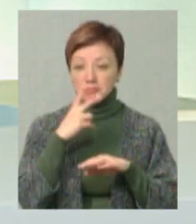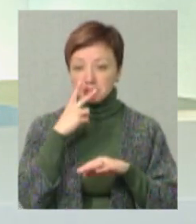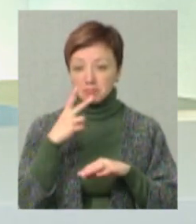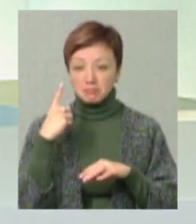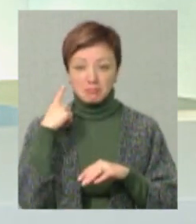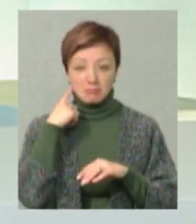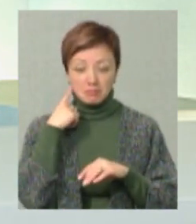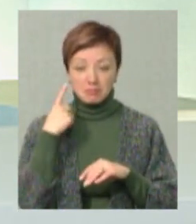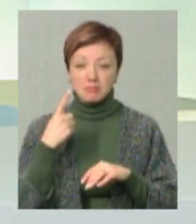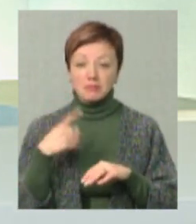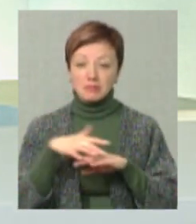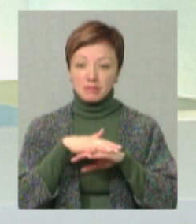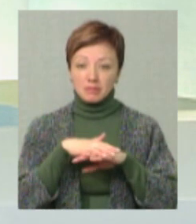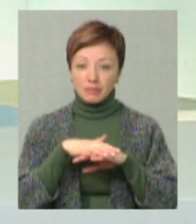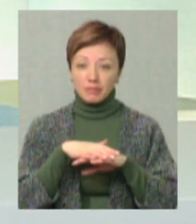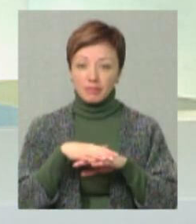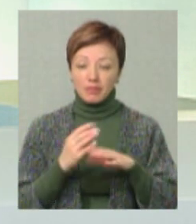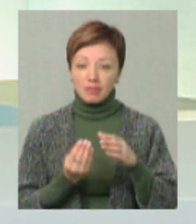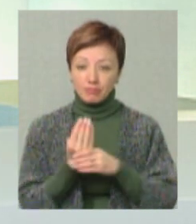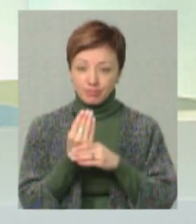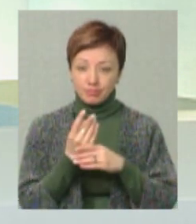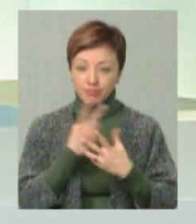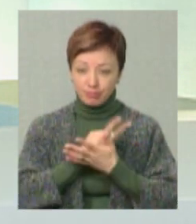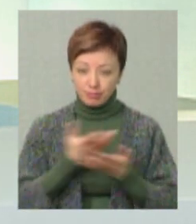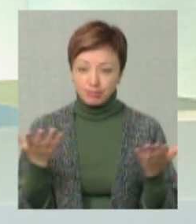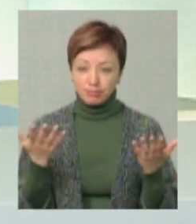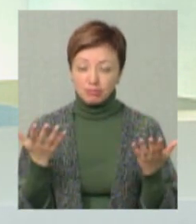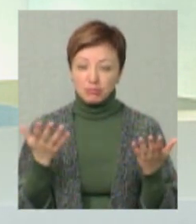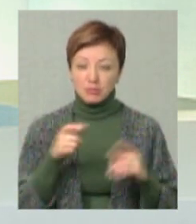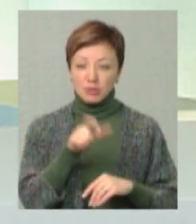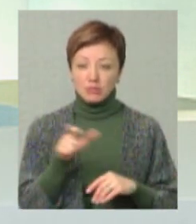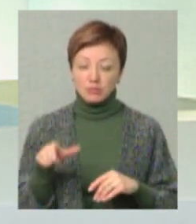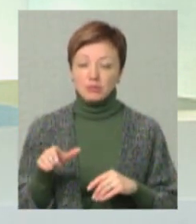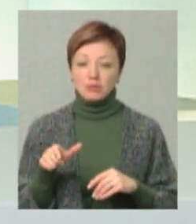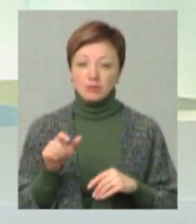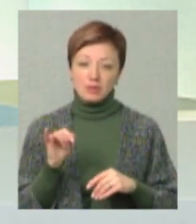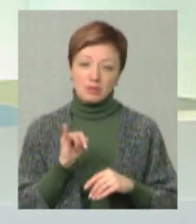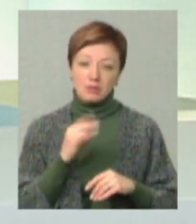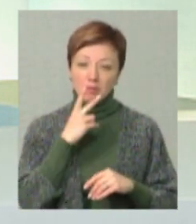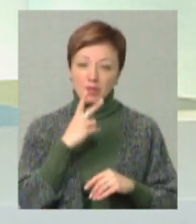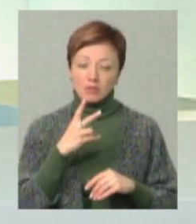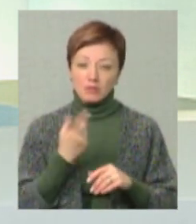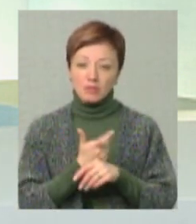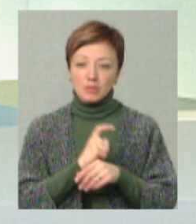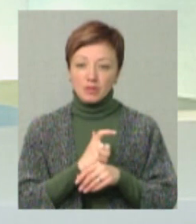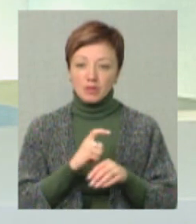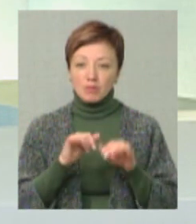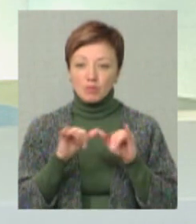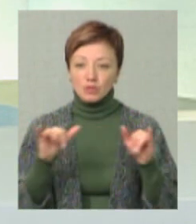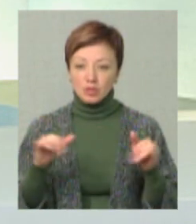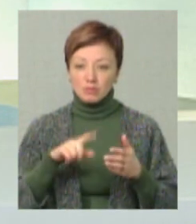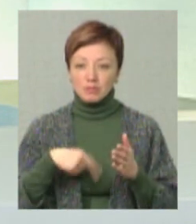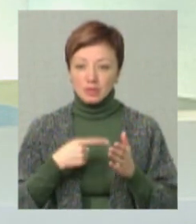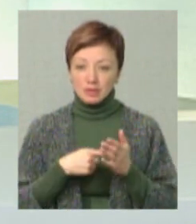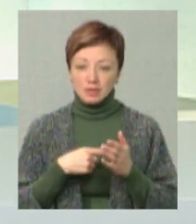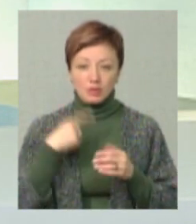почула, громадськість те закинула на осуд громадян. І, власне, бачив там вже понад 200